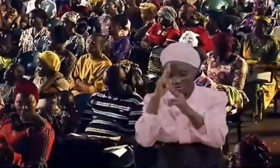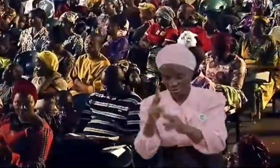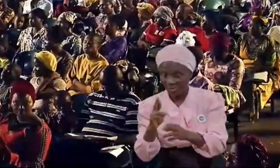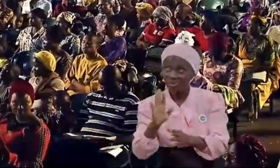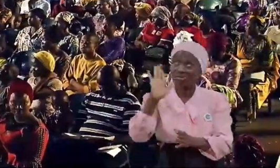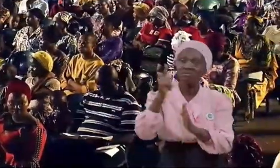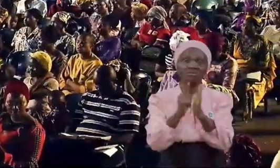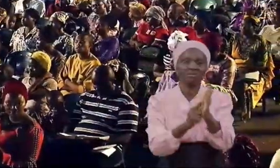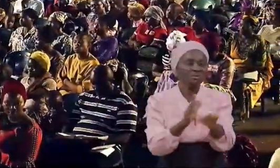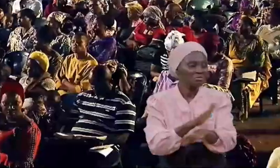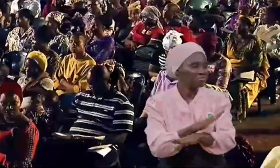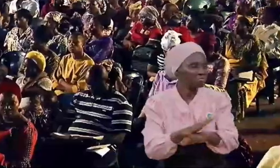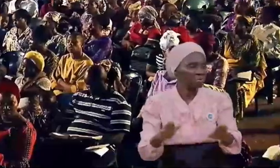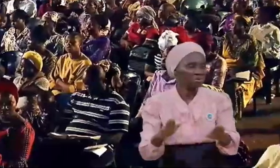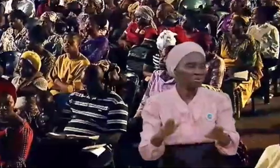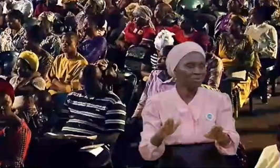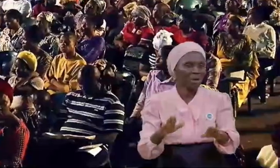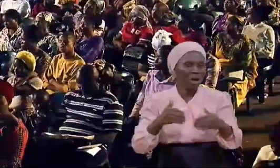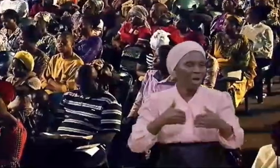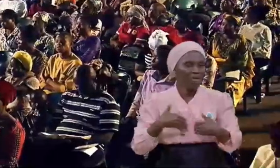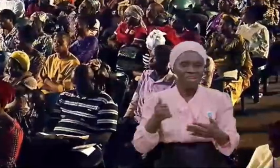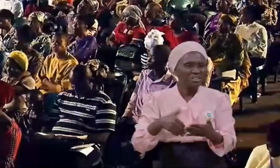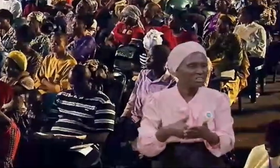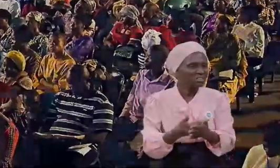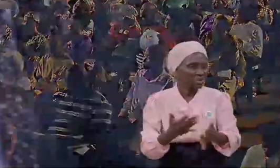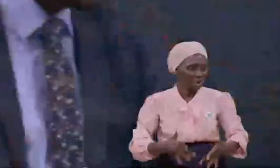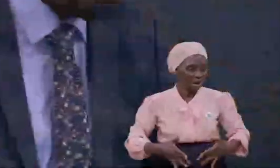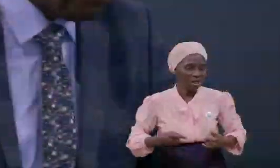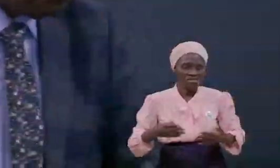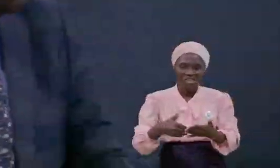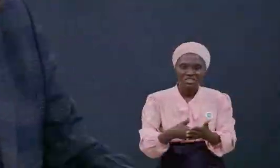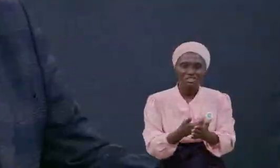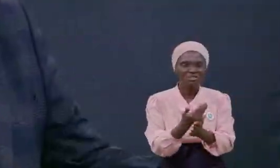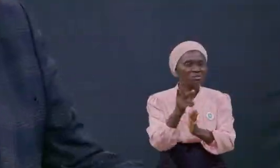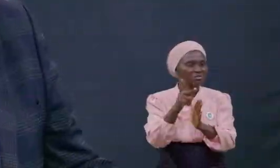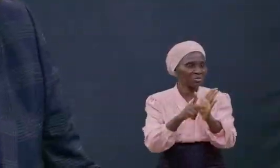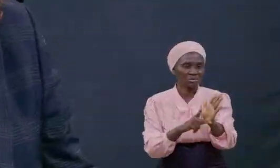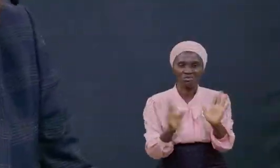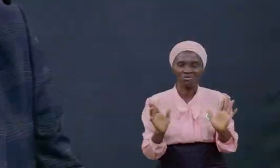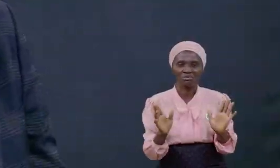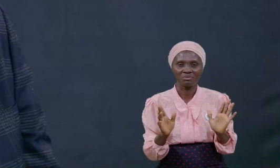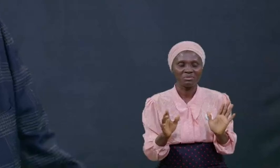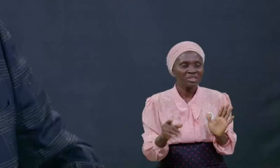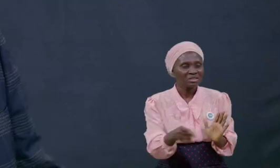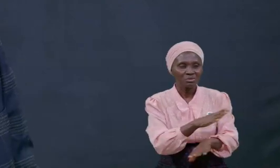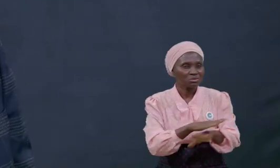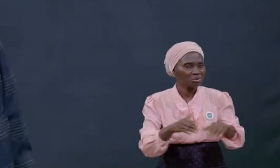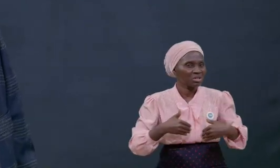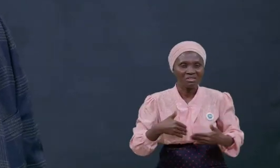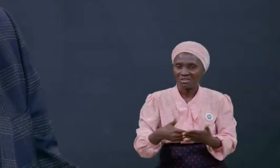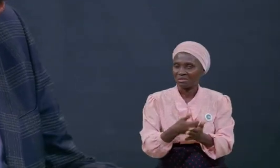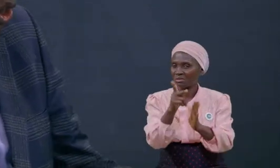et ils n'ont pas une nouvelle vie. Un nouveau principe à lesquels ils vivent. De nouveaux principes à lesquels ils vivent. Il